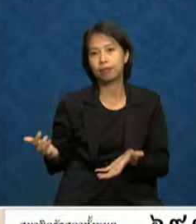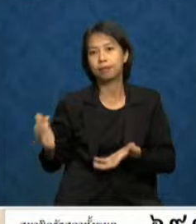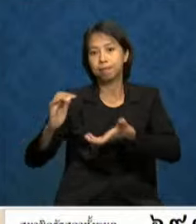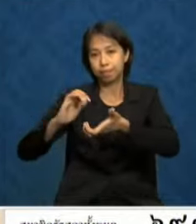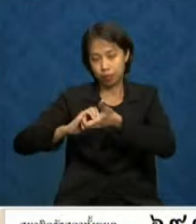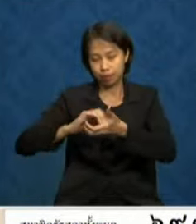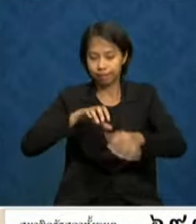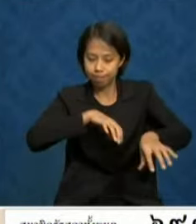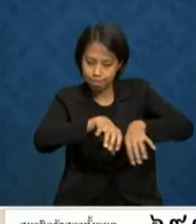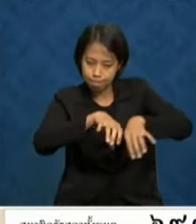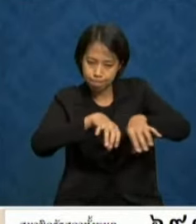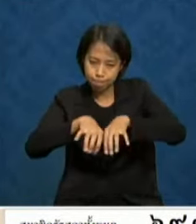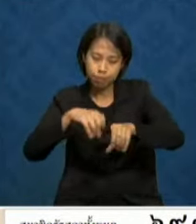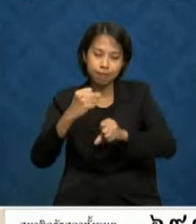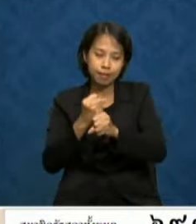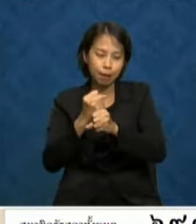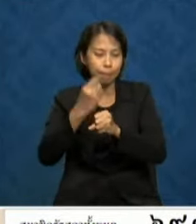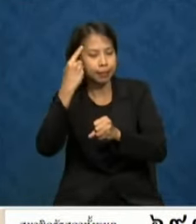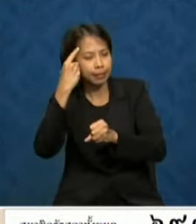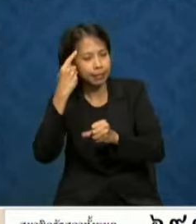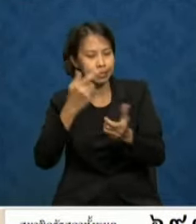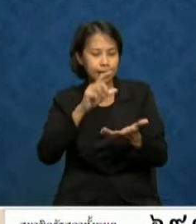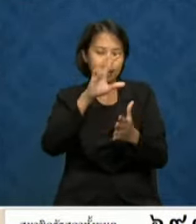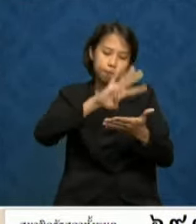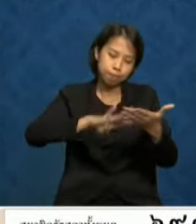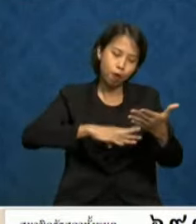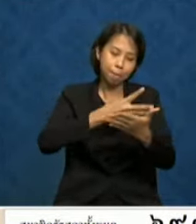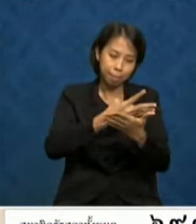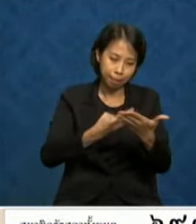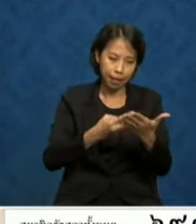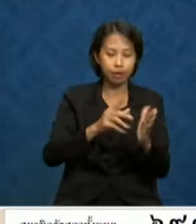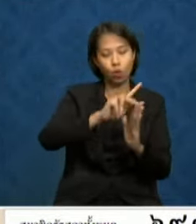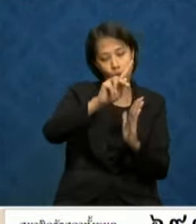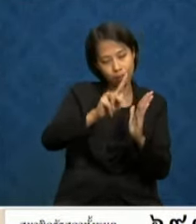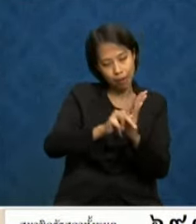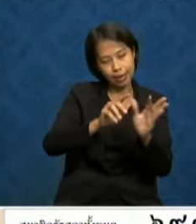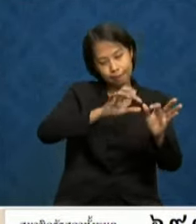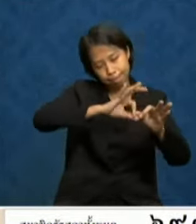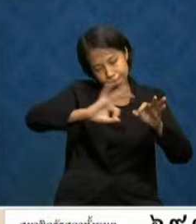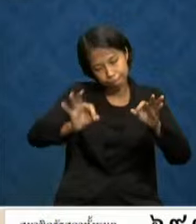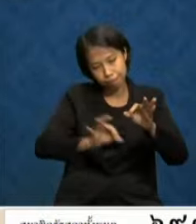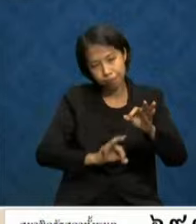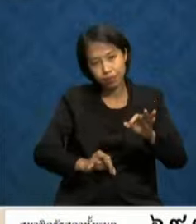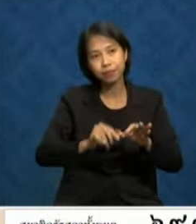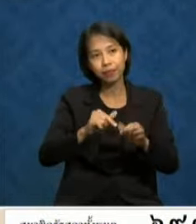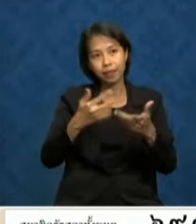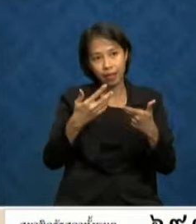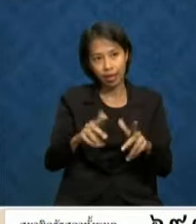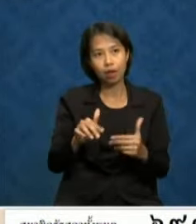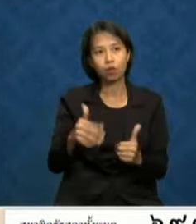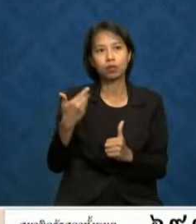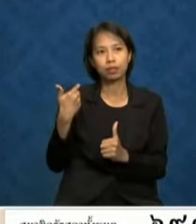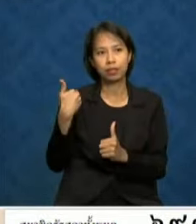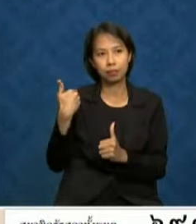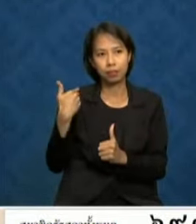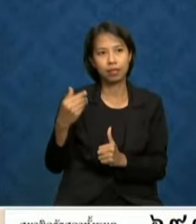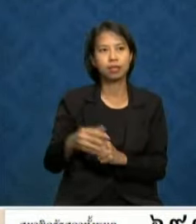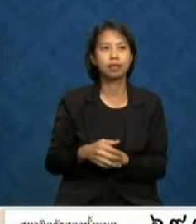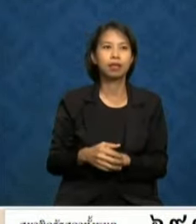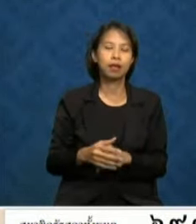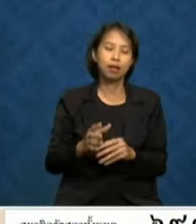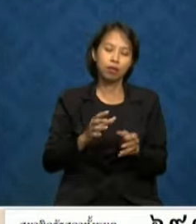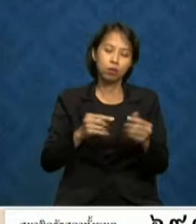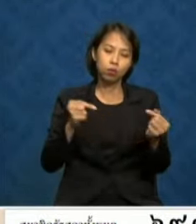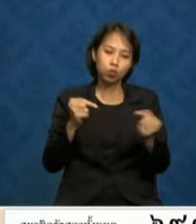กนะครับออกแบบร่างกฎหมายนะครับแล้วก็ให้ความรู้นะครับเกี่ยวกับมาตรการ CBAM